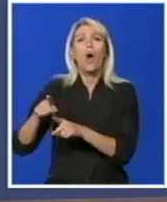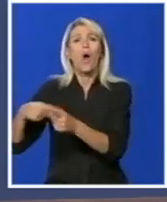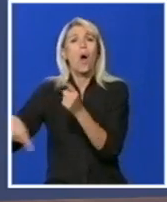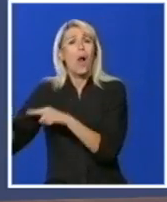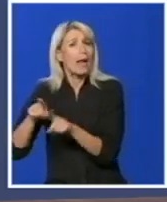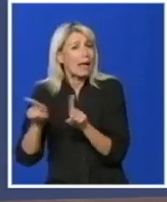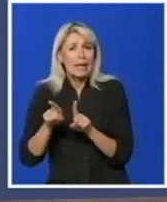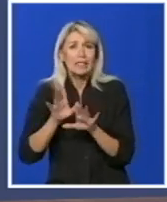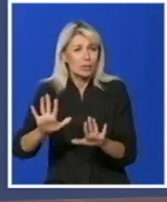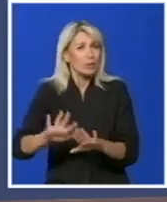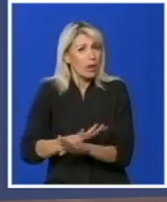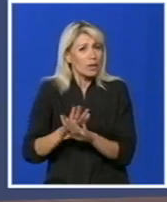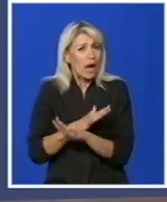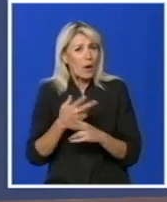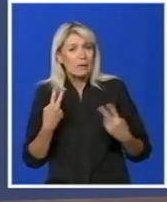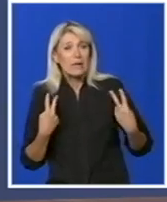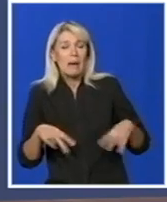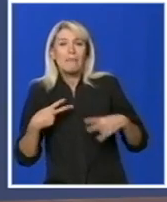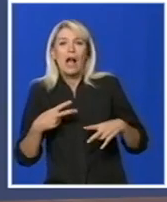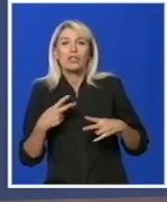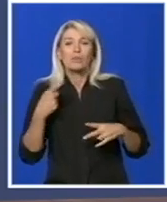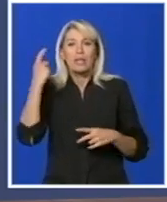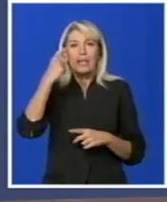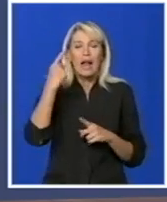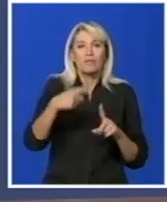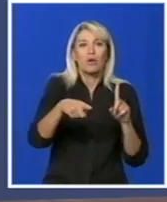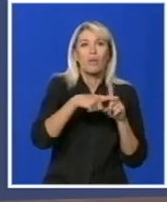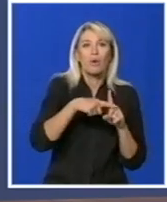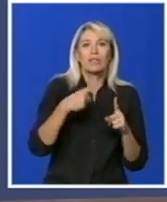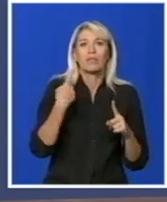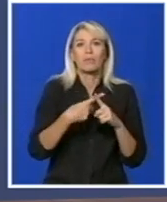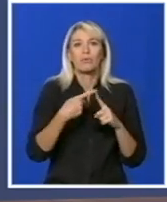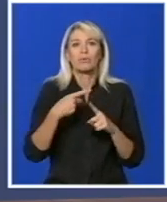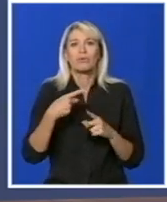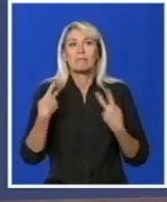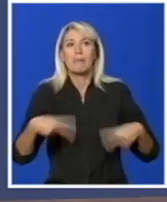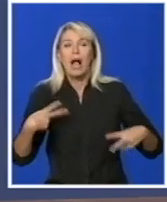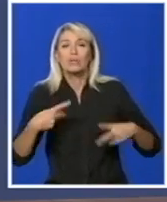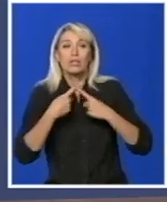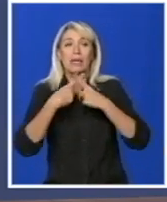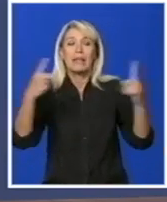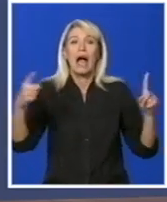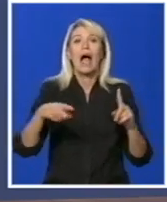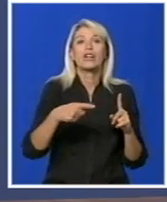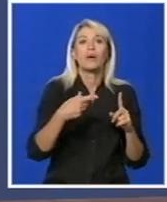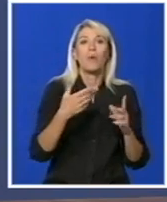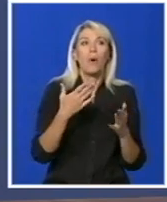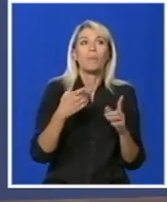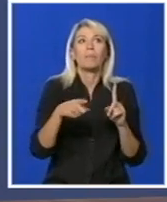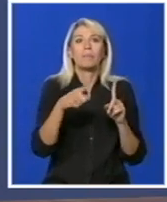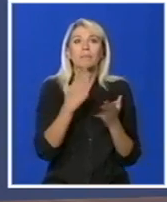infektolozi, epidemiolozi, pulmolozi, iz prostog razloga nalazimo se u jednom razdoblju.